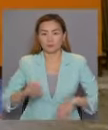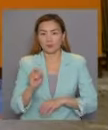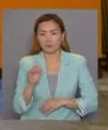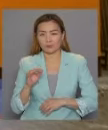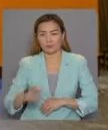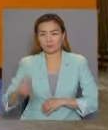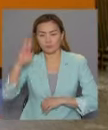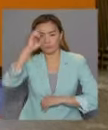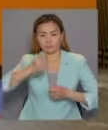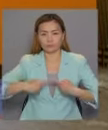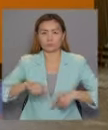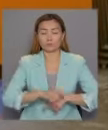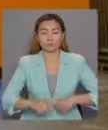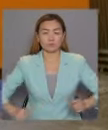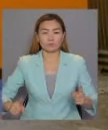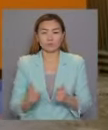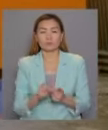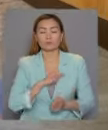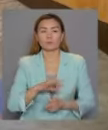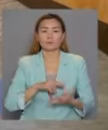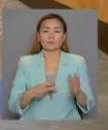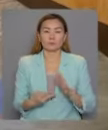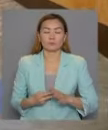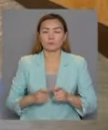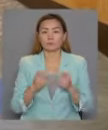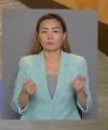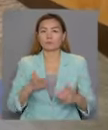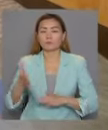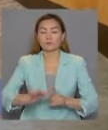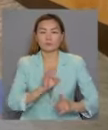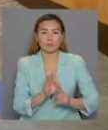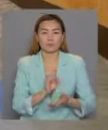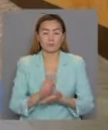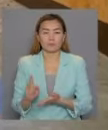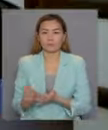және өкілетті орган өкілдерімен кездесіп, жұмыс жоспарларын құрып, алдағы мақсат